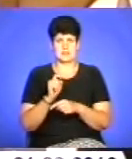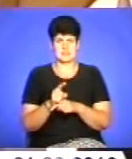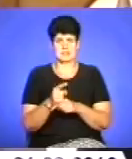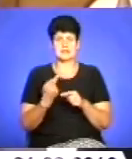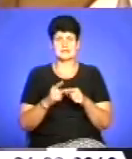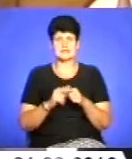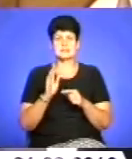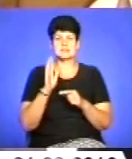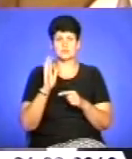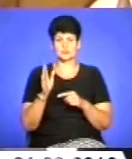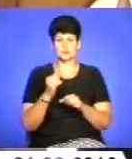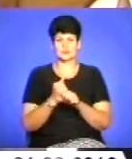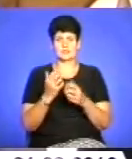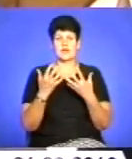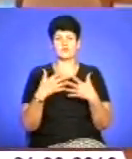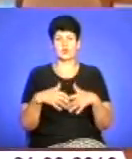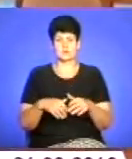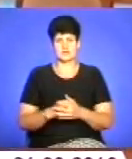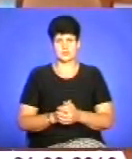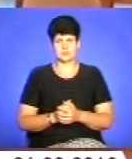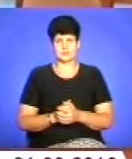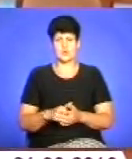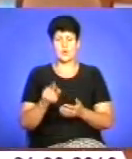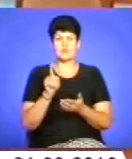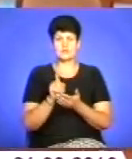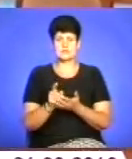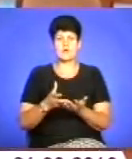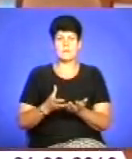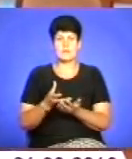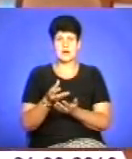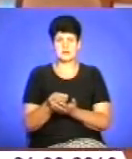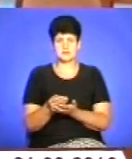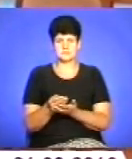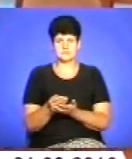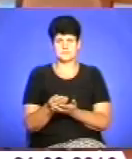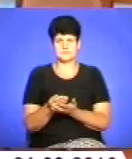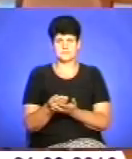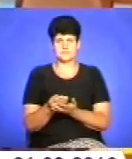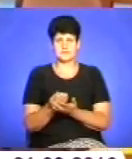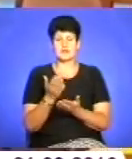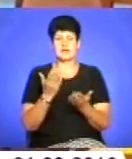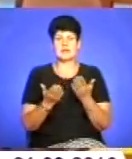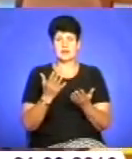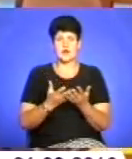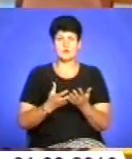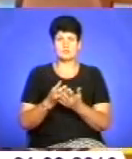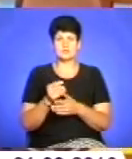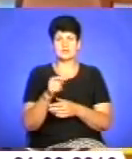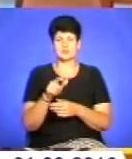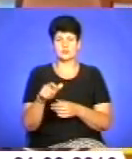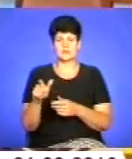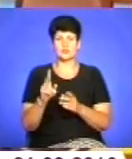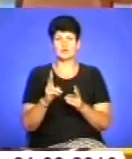Це відбуватиметься автоматично. Обов'язкова плата, яка оплачується для тих людей, які